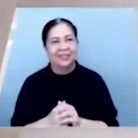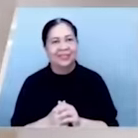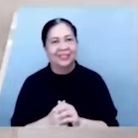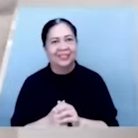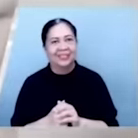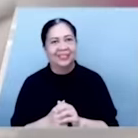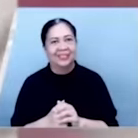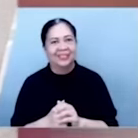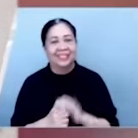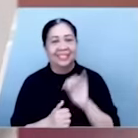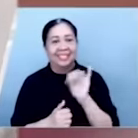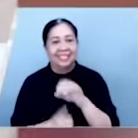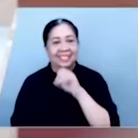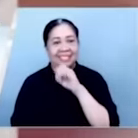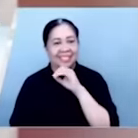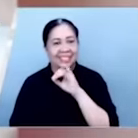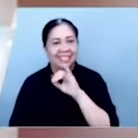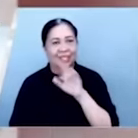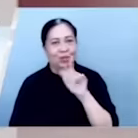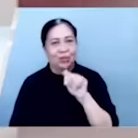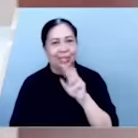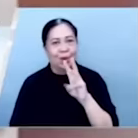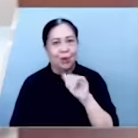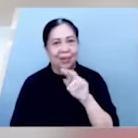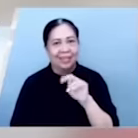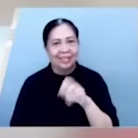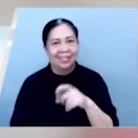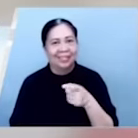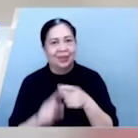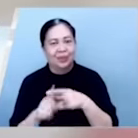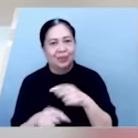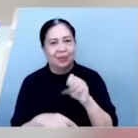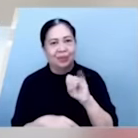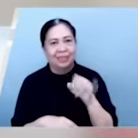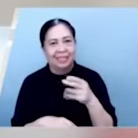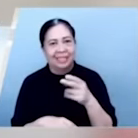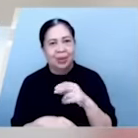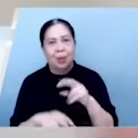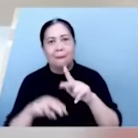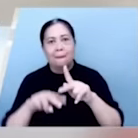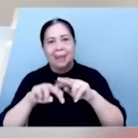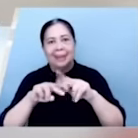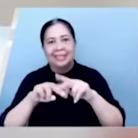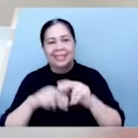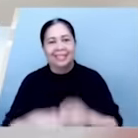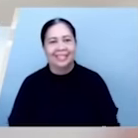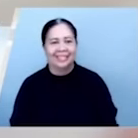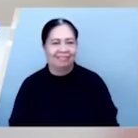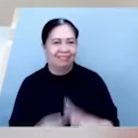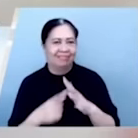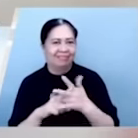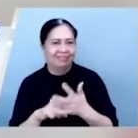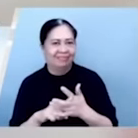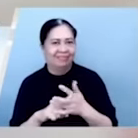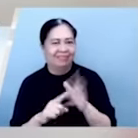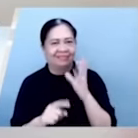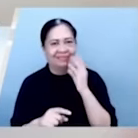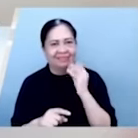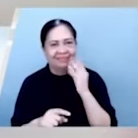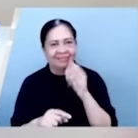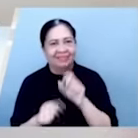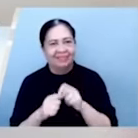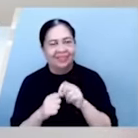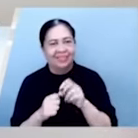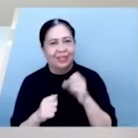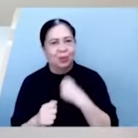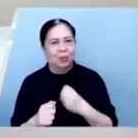Yan po si Lola Julie Awanan mula sa San Jacinto, Pangasinan. Nagsimula raw ang journey ni Lola bilang super mom sa